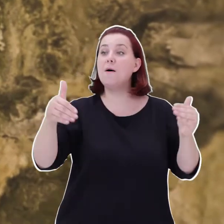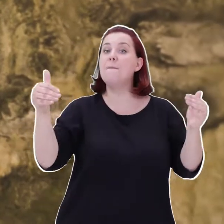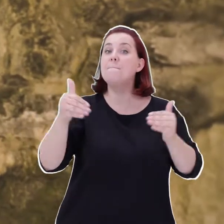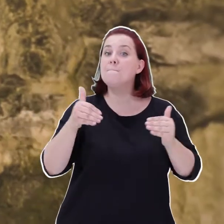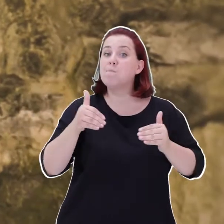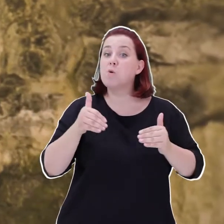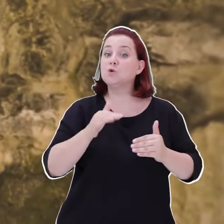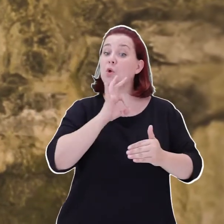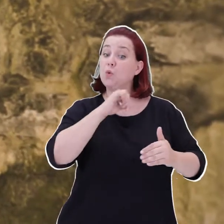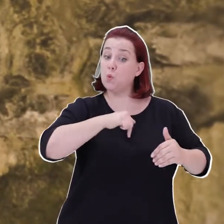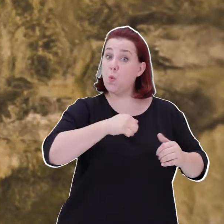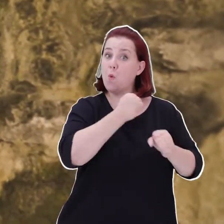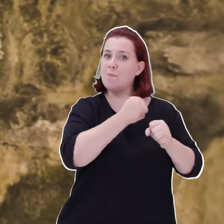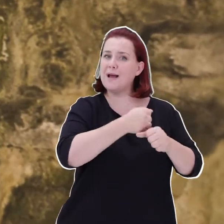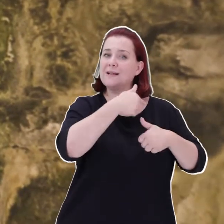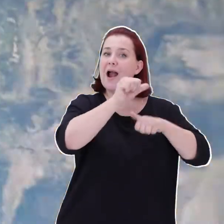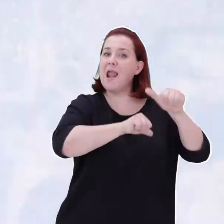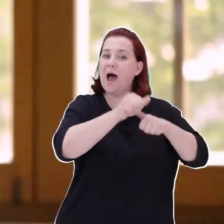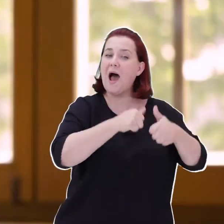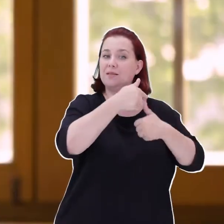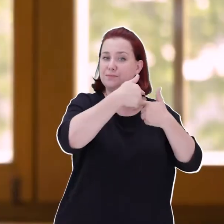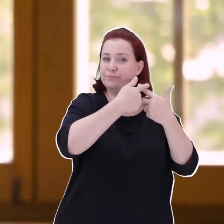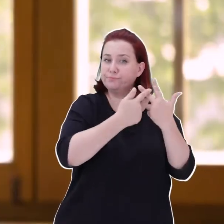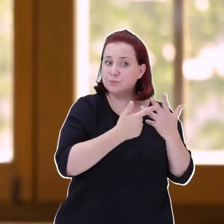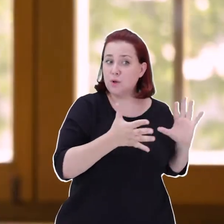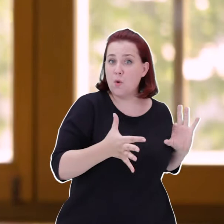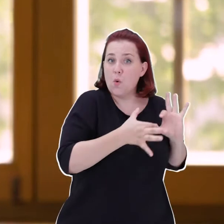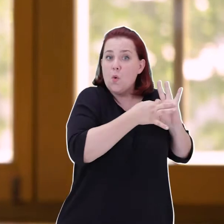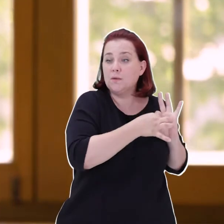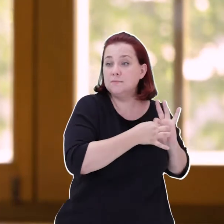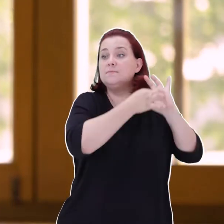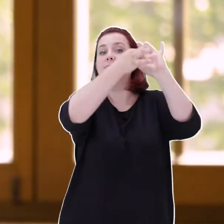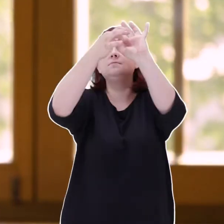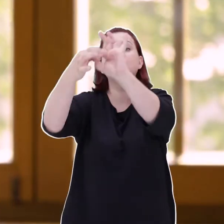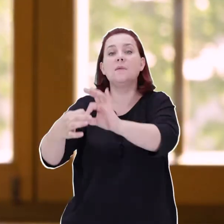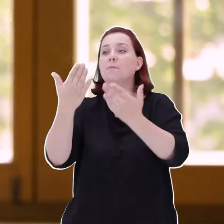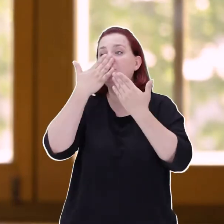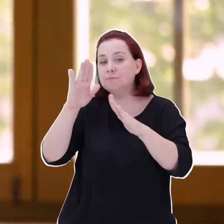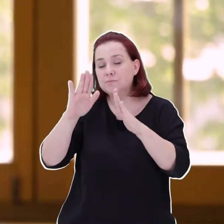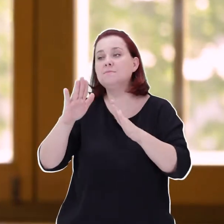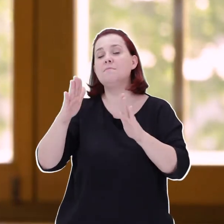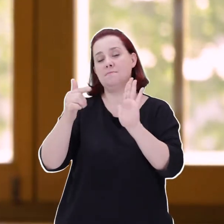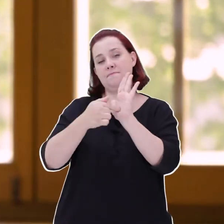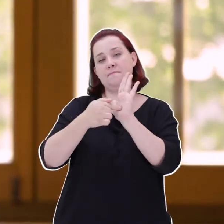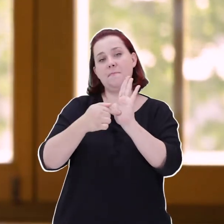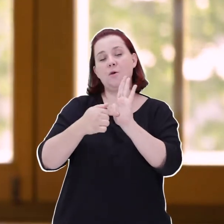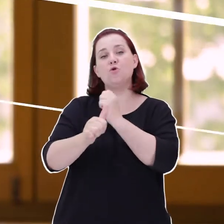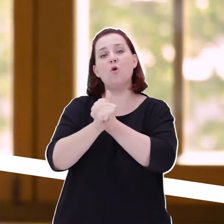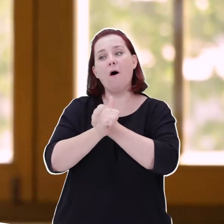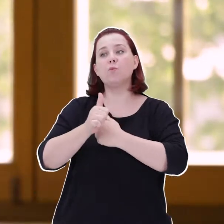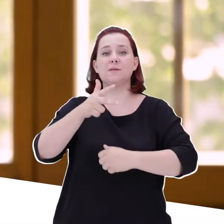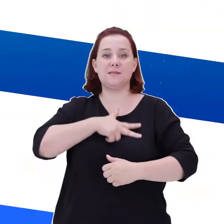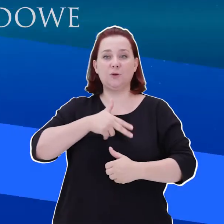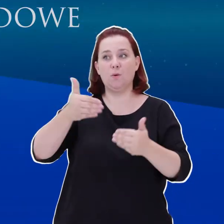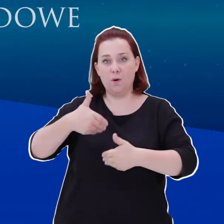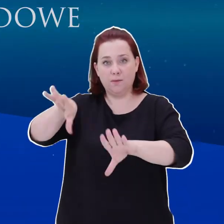mogą starać się o zaliczenie przepracowanych lat pracy w Polsce w celu uzyskania zasiłku za